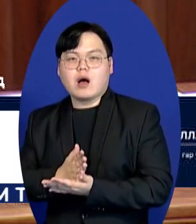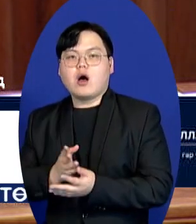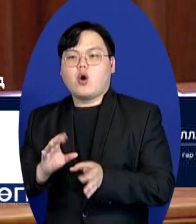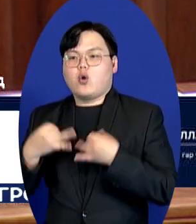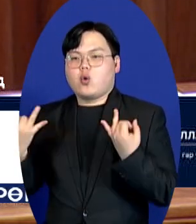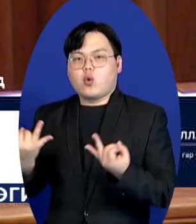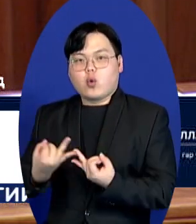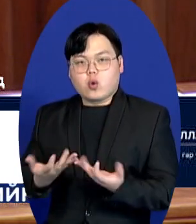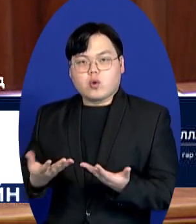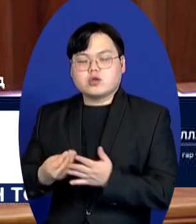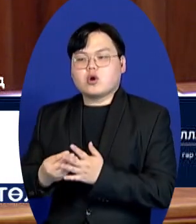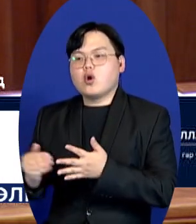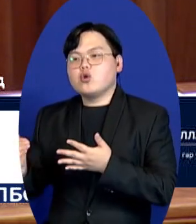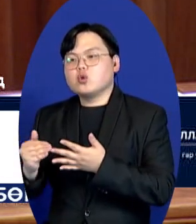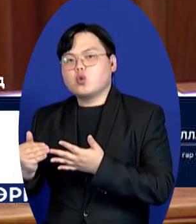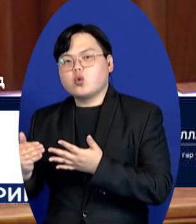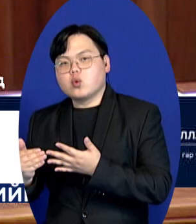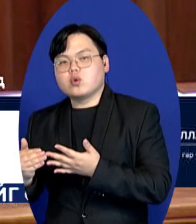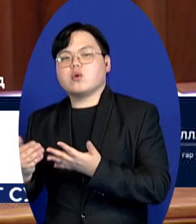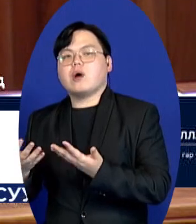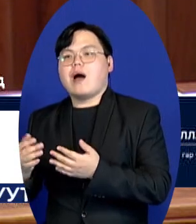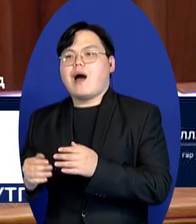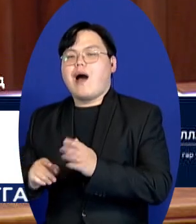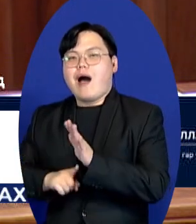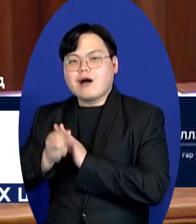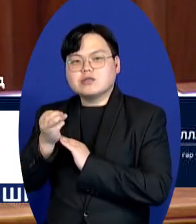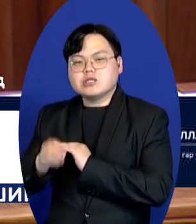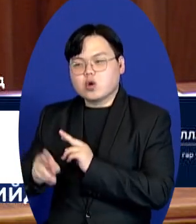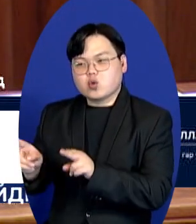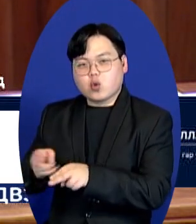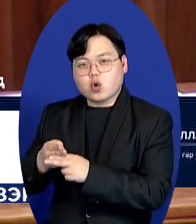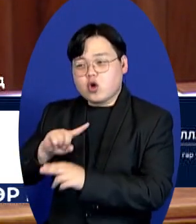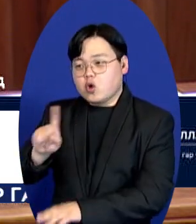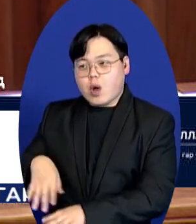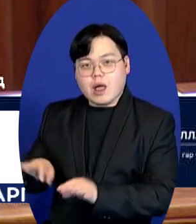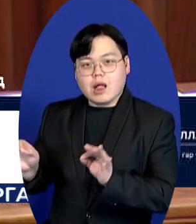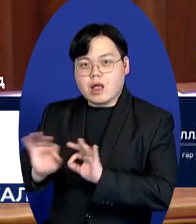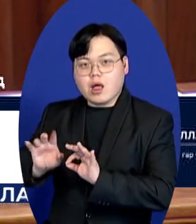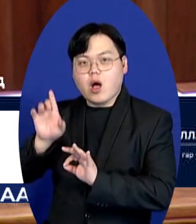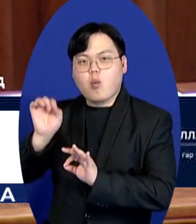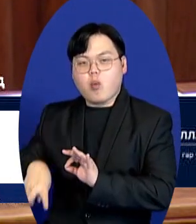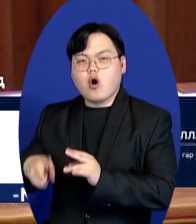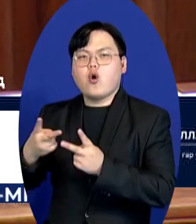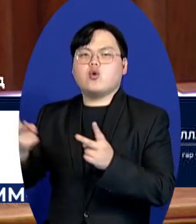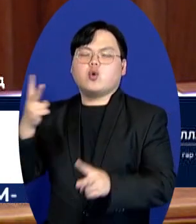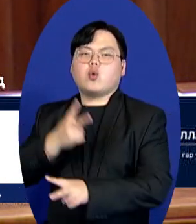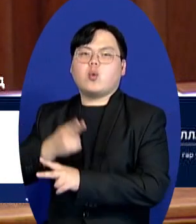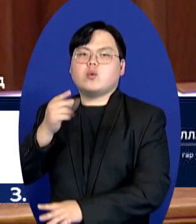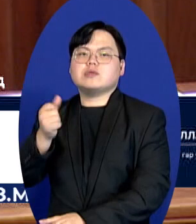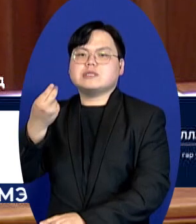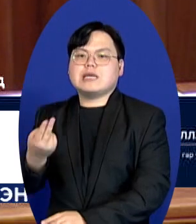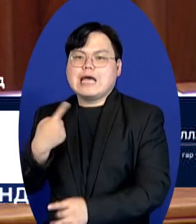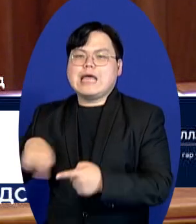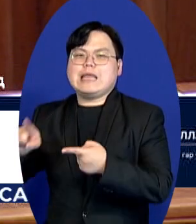дунд суулын юм одоо анхан шатныхын дүгнэлтийг хүлэн зөвшөөрөгөө бол үндсэн хуулийн цэц дахин хянан үзэж ицсэн